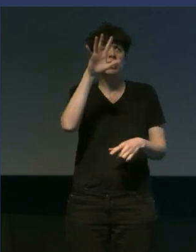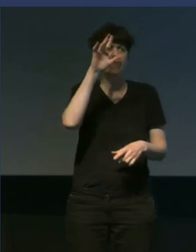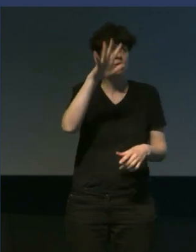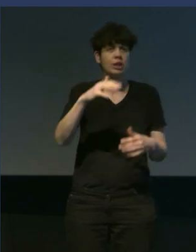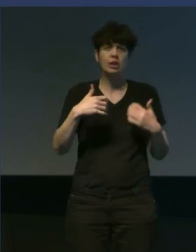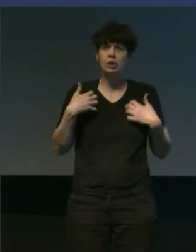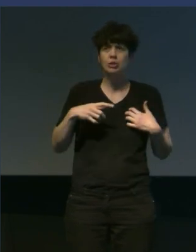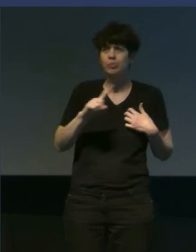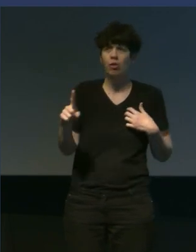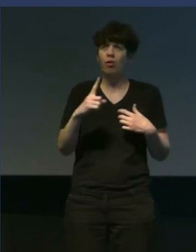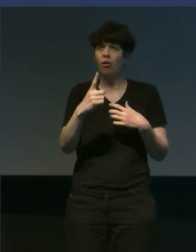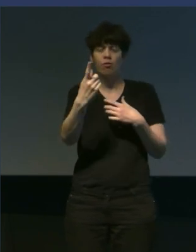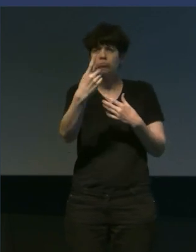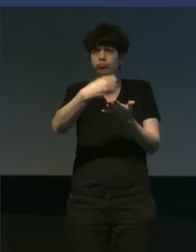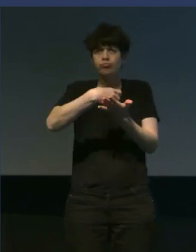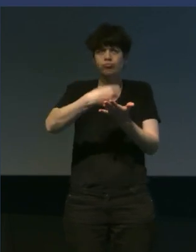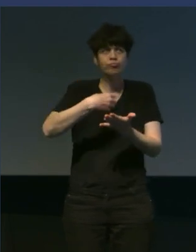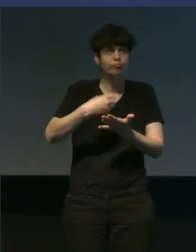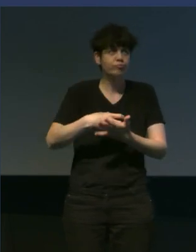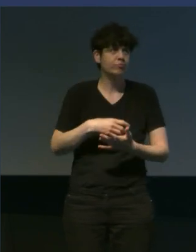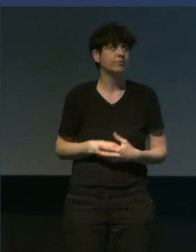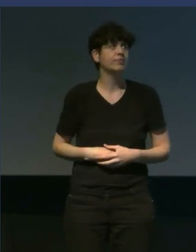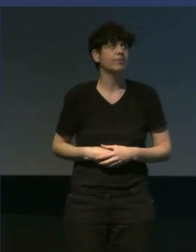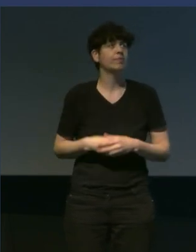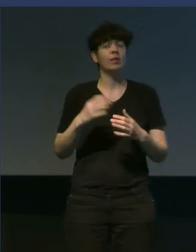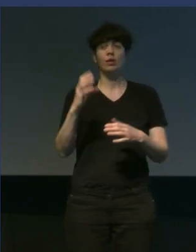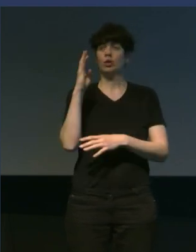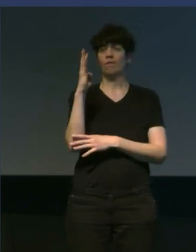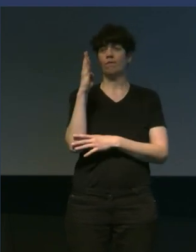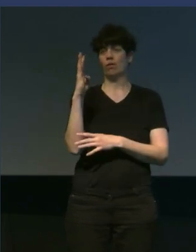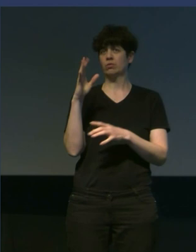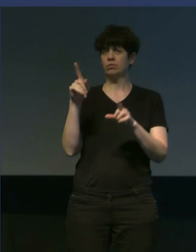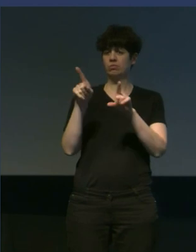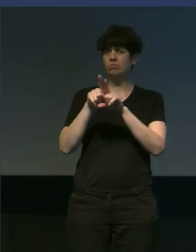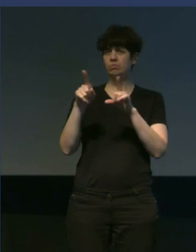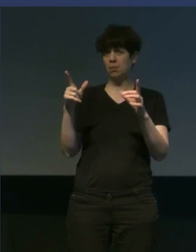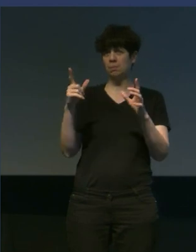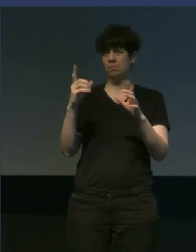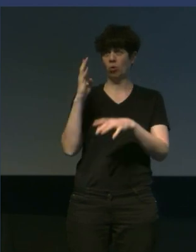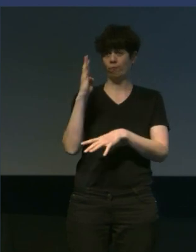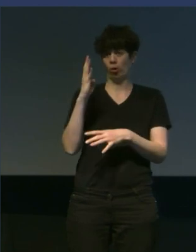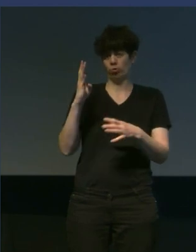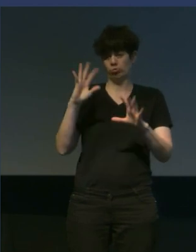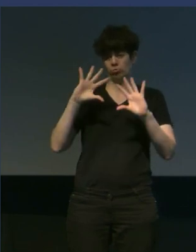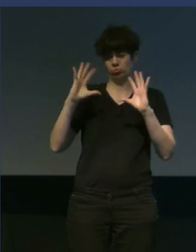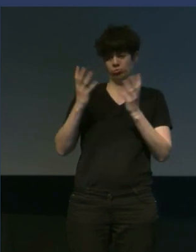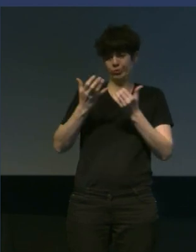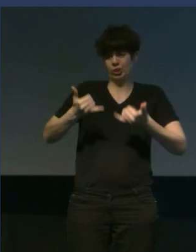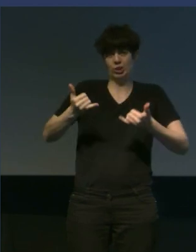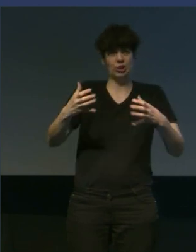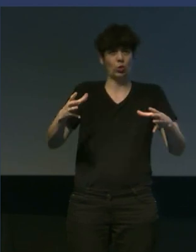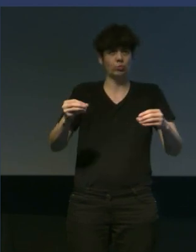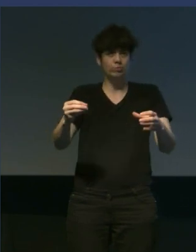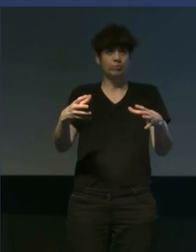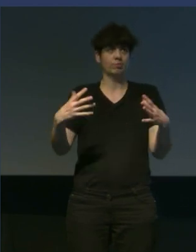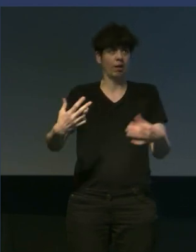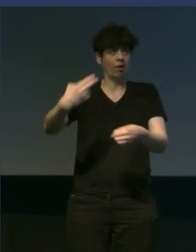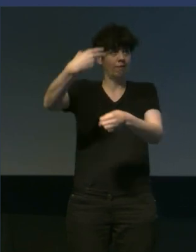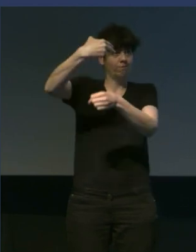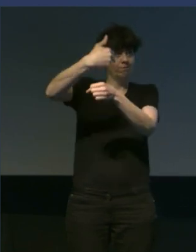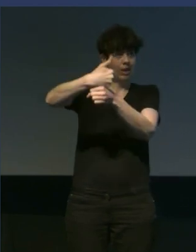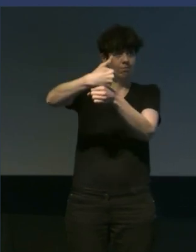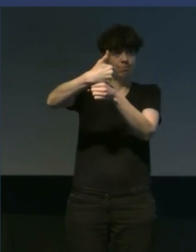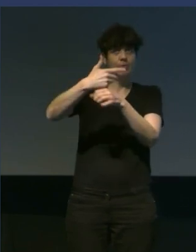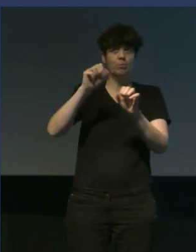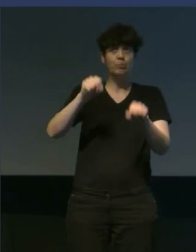différents formats que nous vous proposons. Cette conférence, comme toutes les conférences d'Océanopolis, cette conférence va être captée. Vous